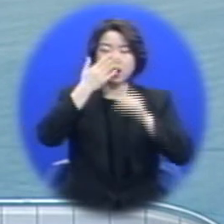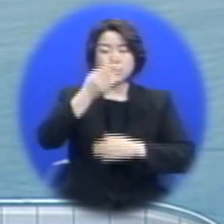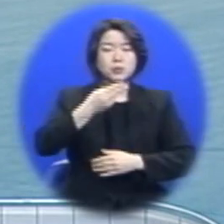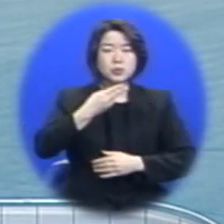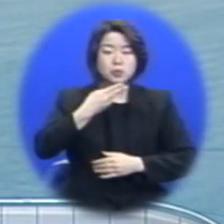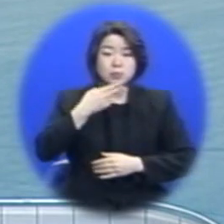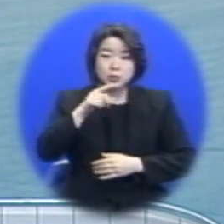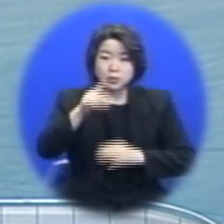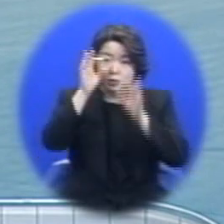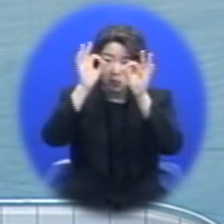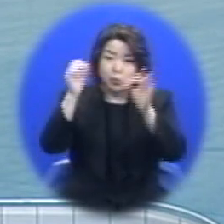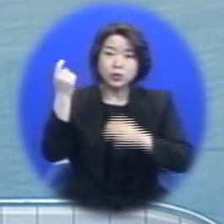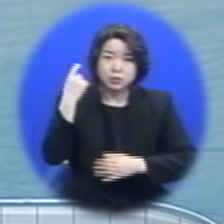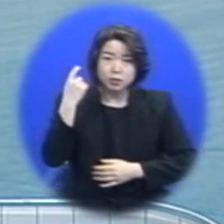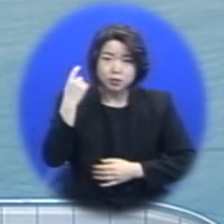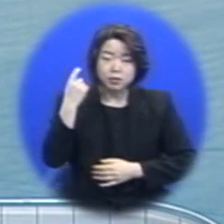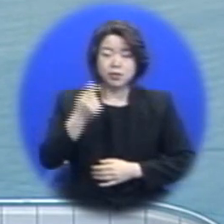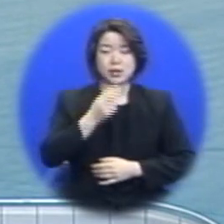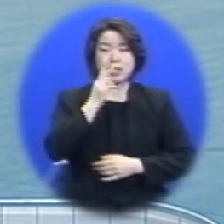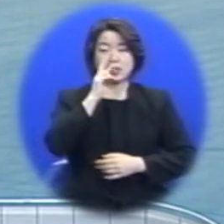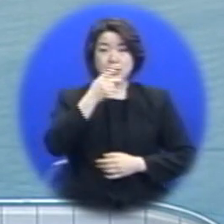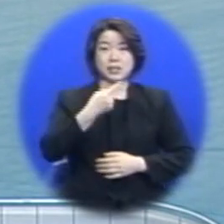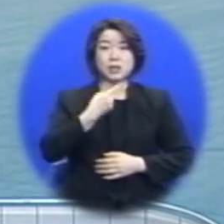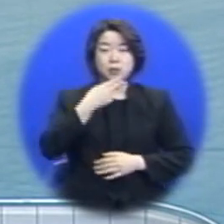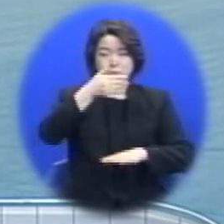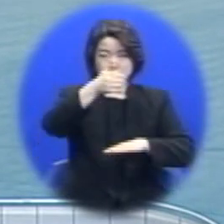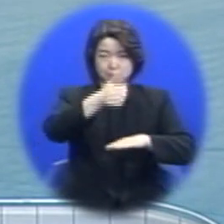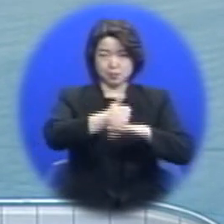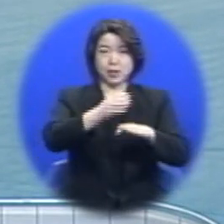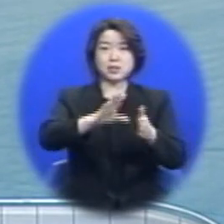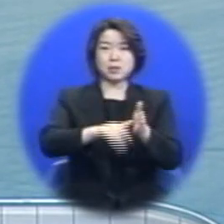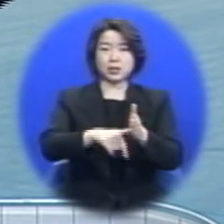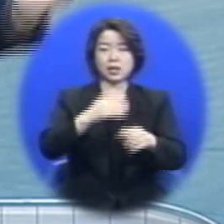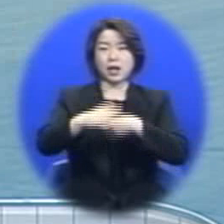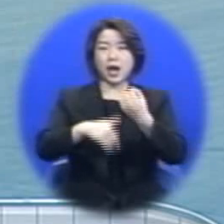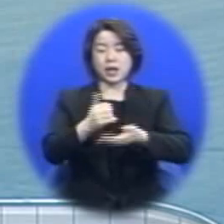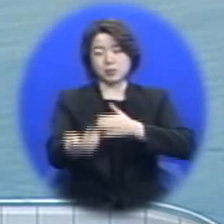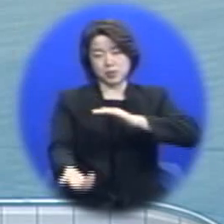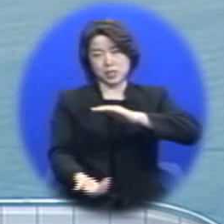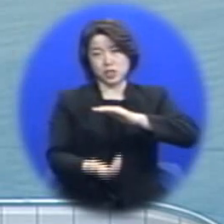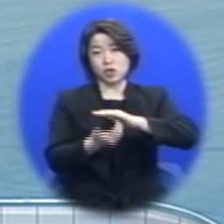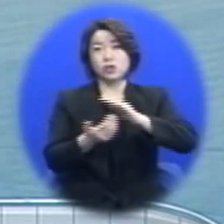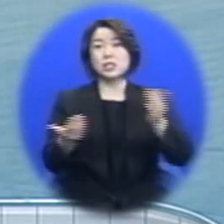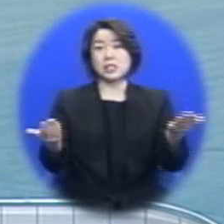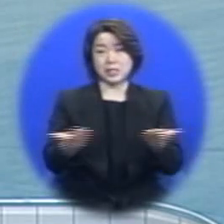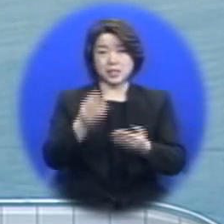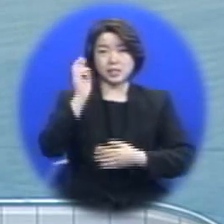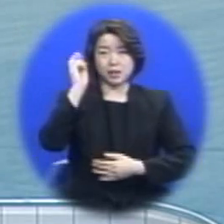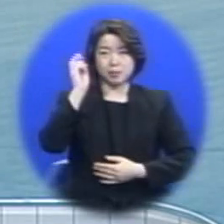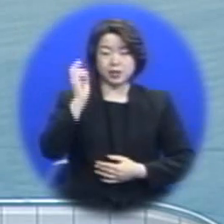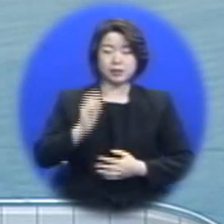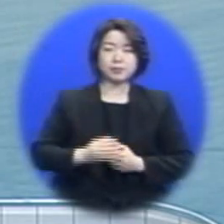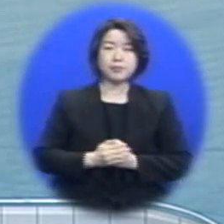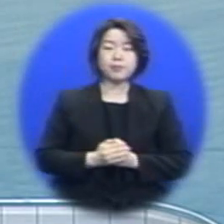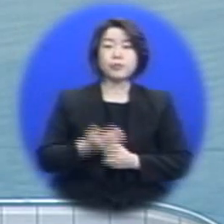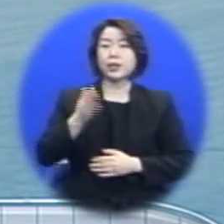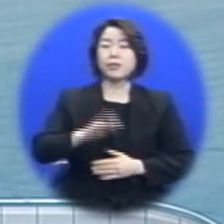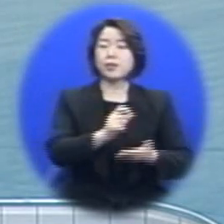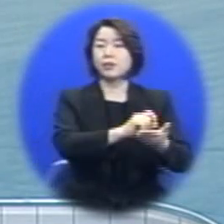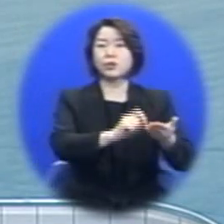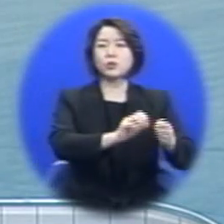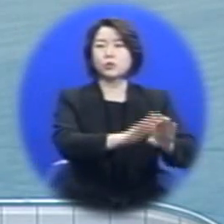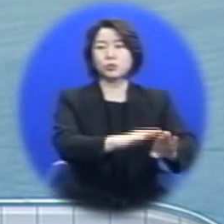들었습니다. 그건 틀림없이 마지막 때에 하나님이 이루실 일들이었을 것입니다. 근데 그걸